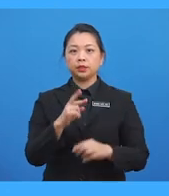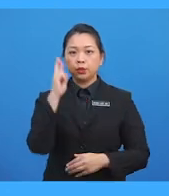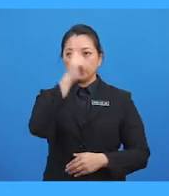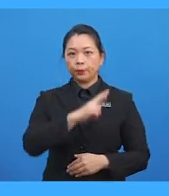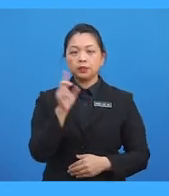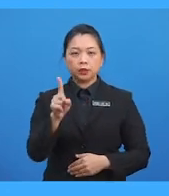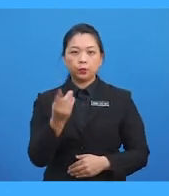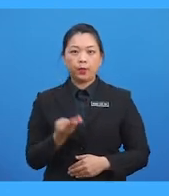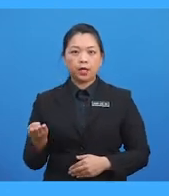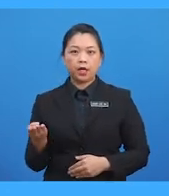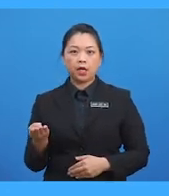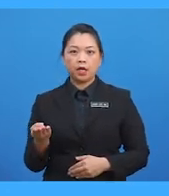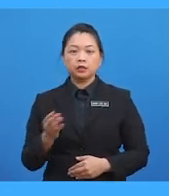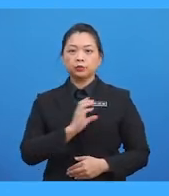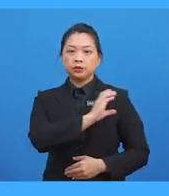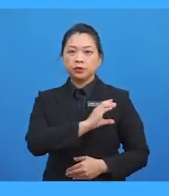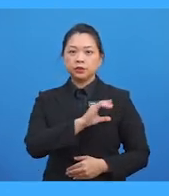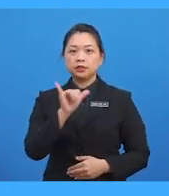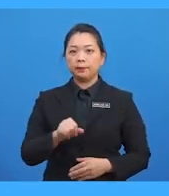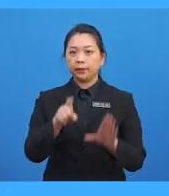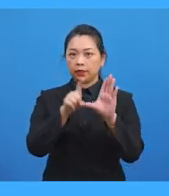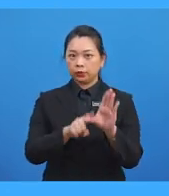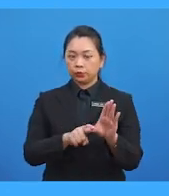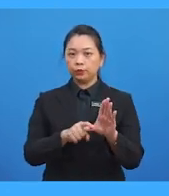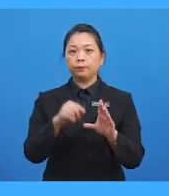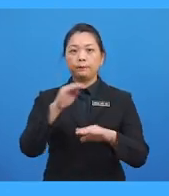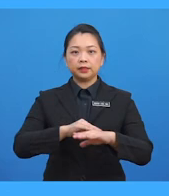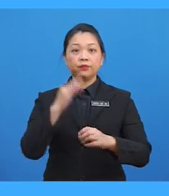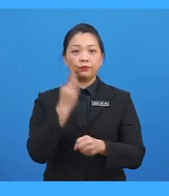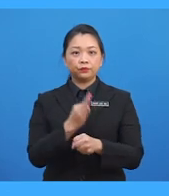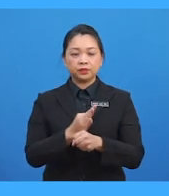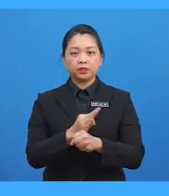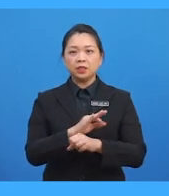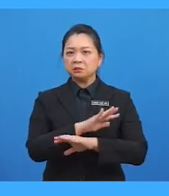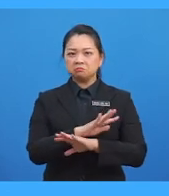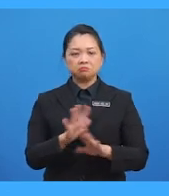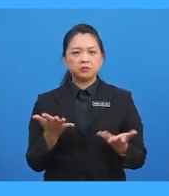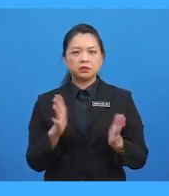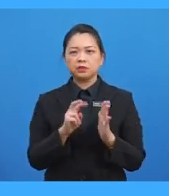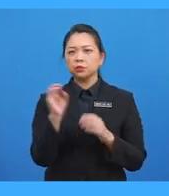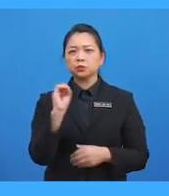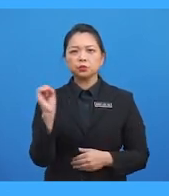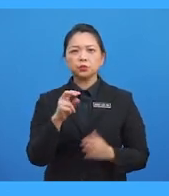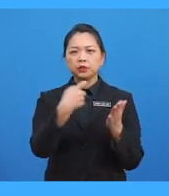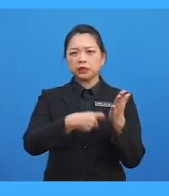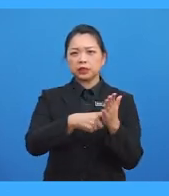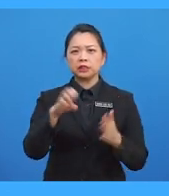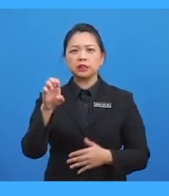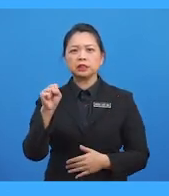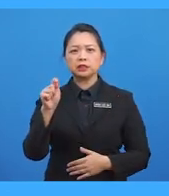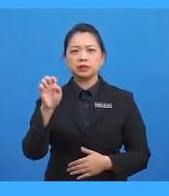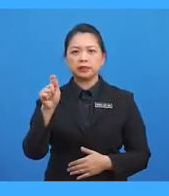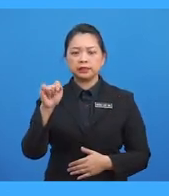pada fungsi. Yang ketiga, tiada nilai estetik yang jelas. Yang keempat, kaedah atau prinsip